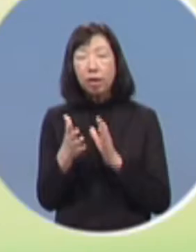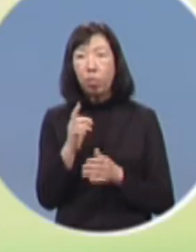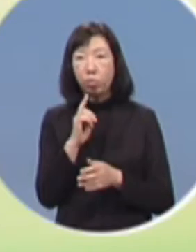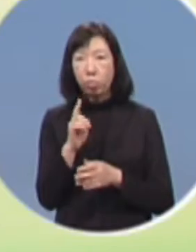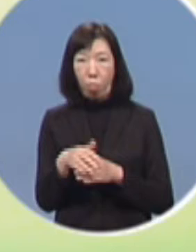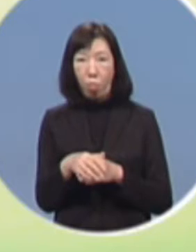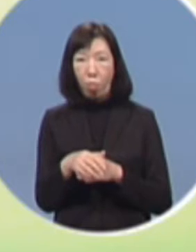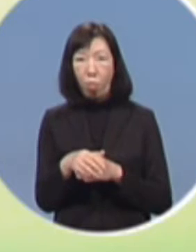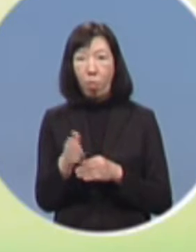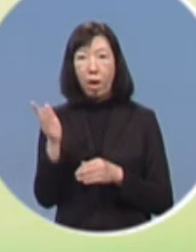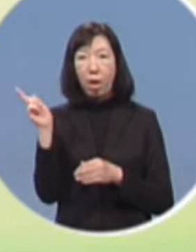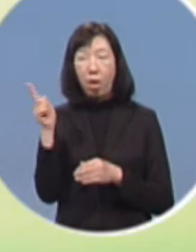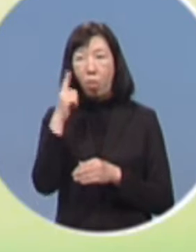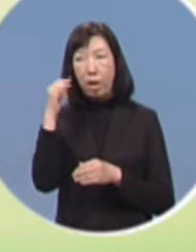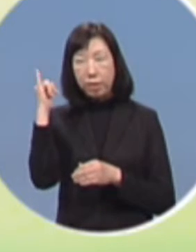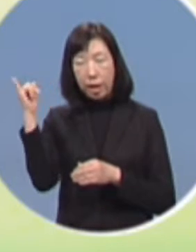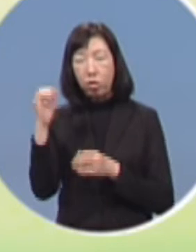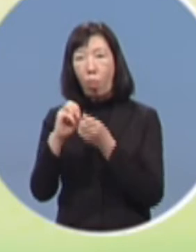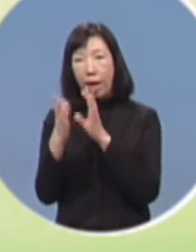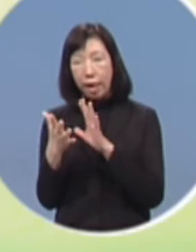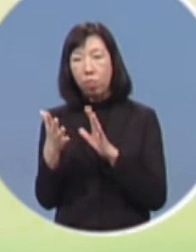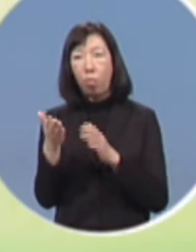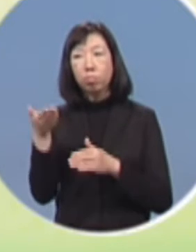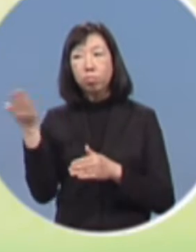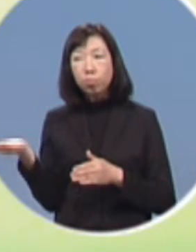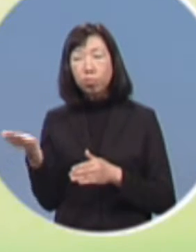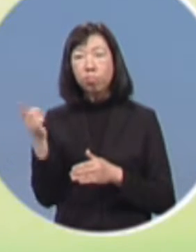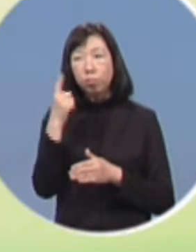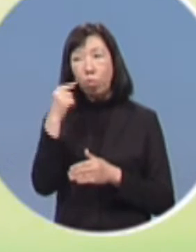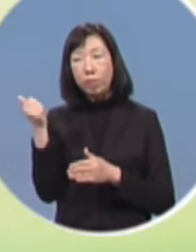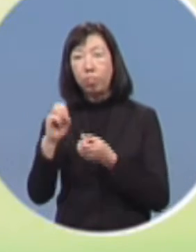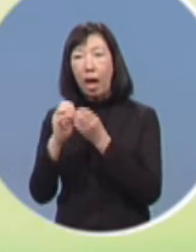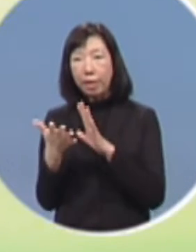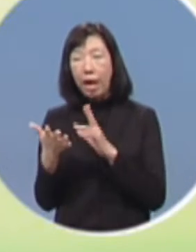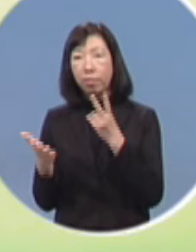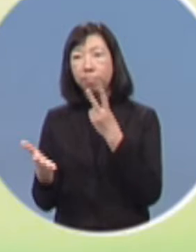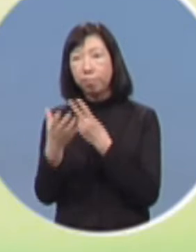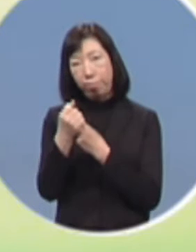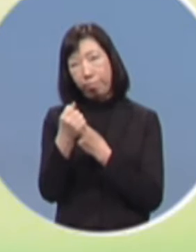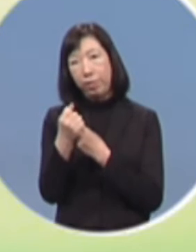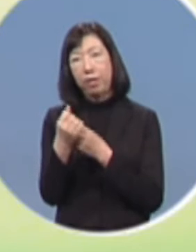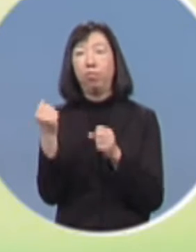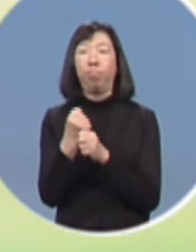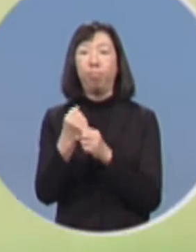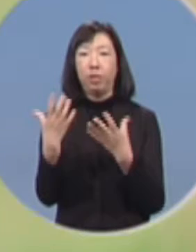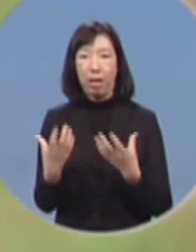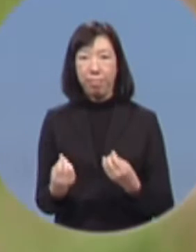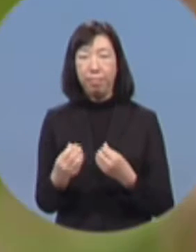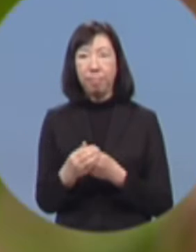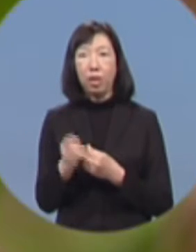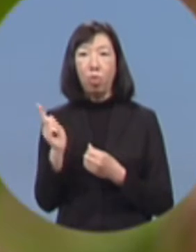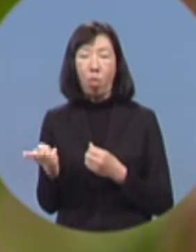は、ウェディングマーチという主力品種にマジョリーホワイトという品種を交配して作った品種です。